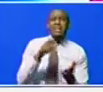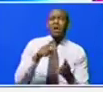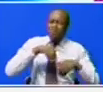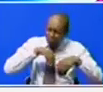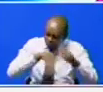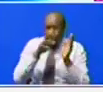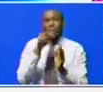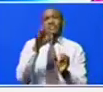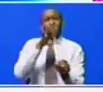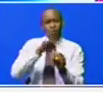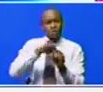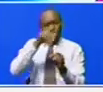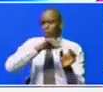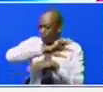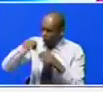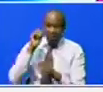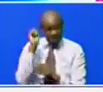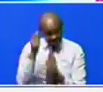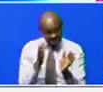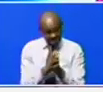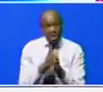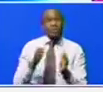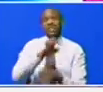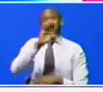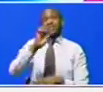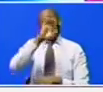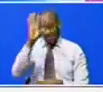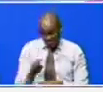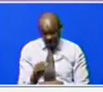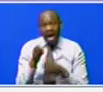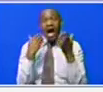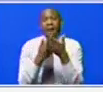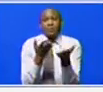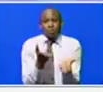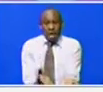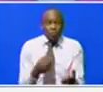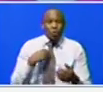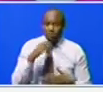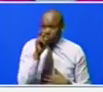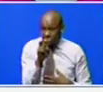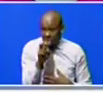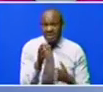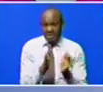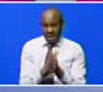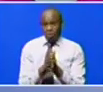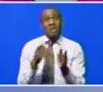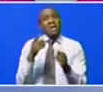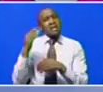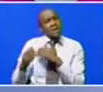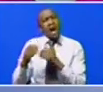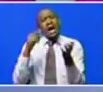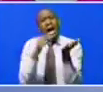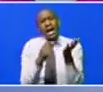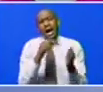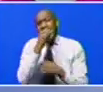Fuatilia kura hizi kutoka maeneo yote ya nchi na katika ukanda wa Afrika Mashariki. Na sasa hivi tuangalie hali ilivyo katika nchi jirani ya Uganda